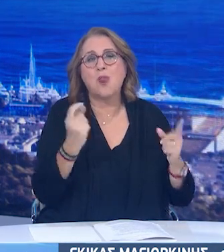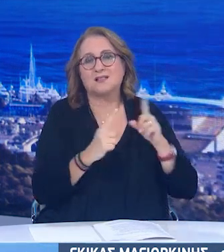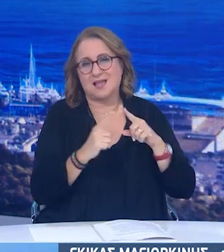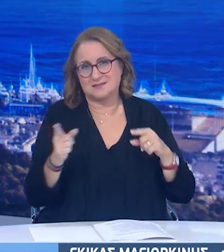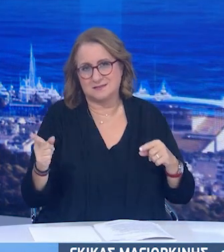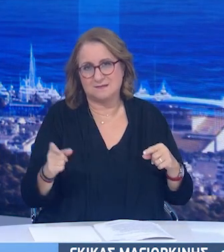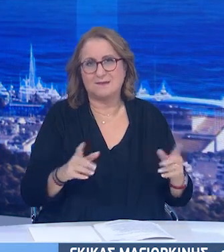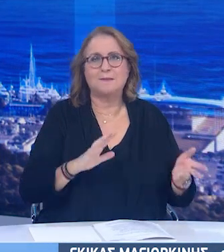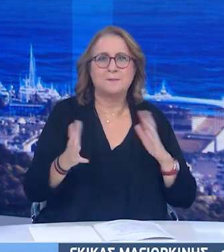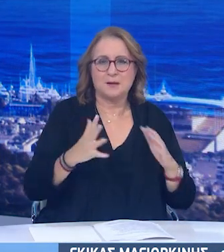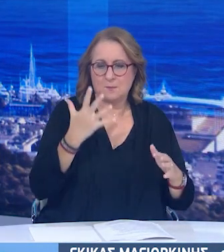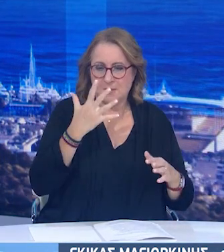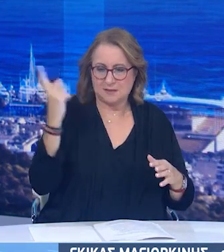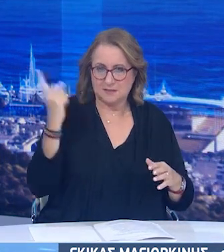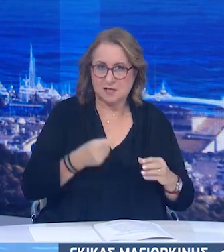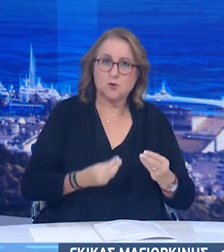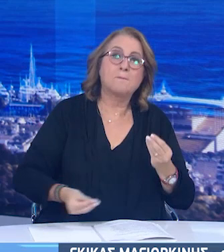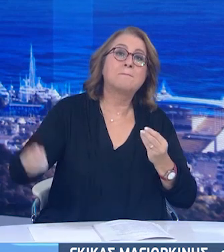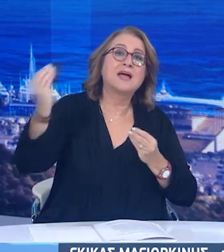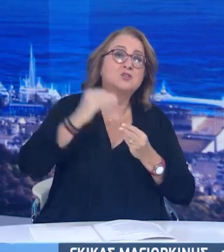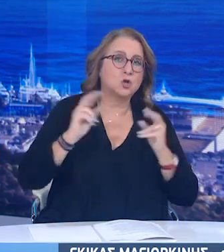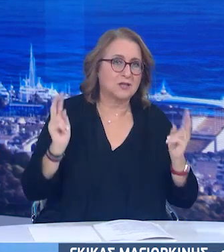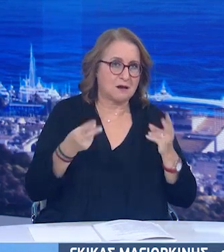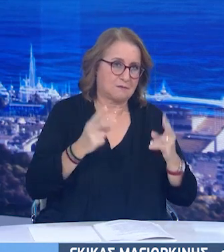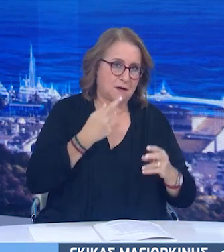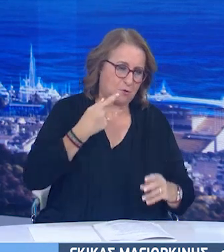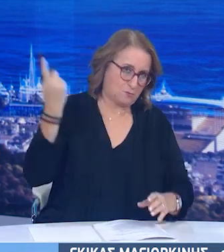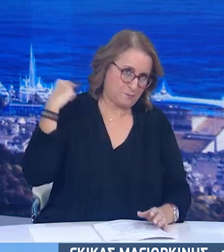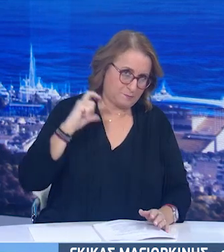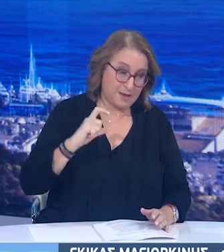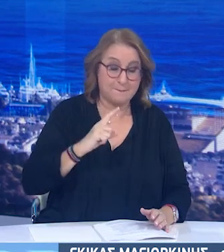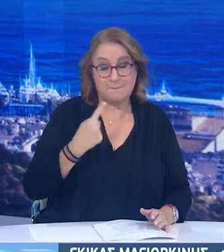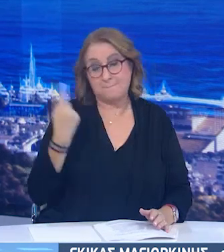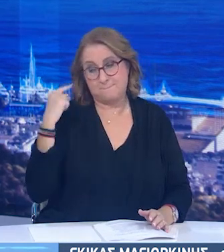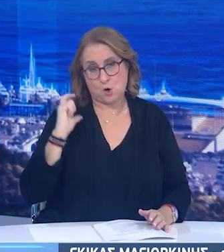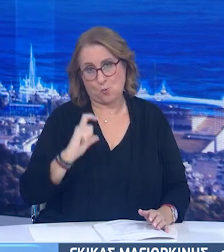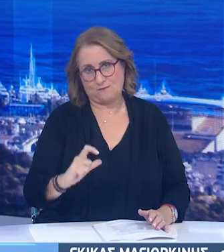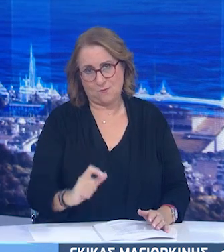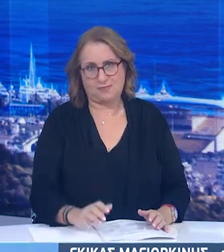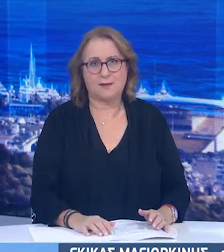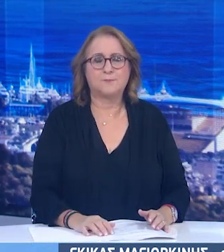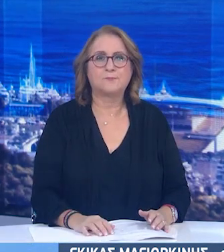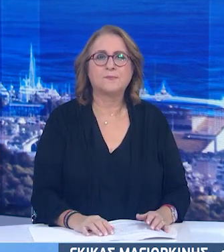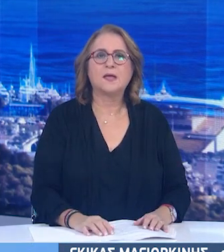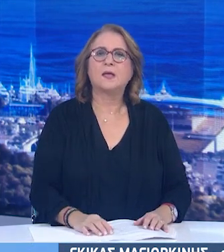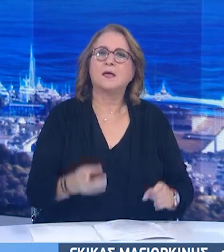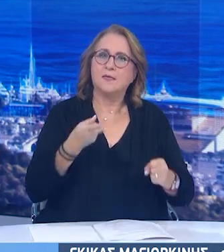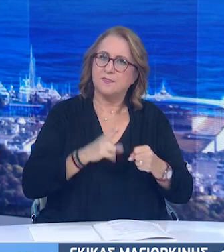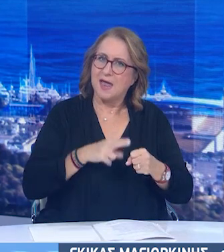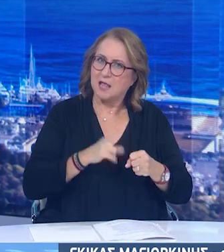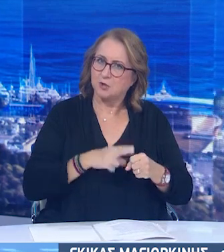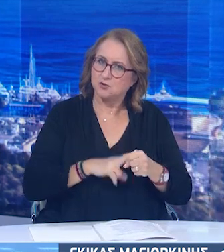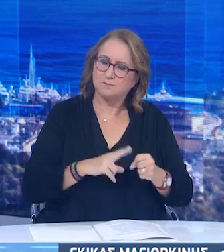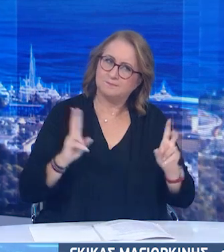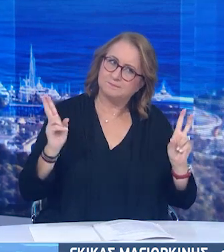περίπου 5% περισσότερες διαγνώσεις από ό,τι την προηγούμενη εβδομάδα. Ο αριθμός των θανάτων, ωστόσο, δείχνει σημαντική μείωση για δεύτερη εβδομάδα